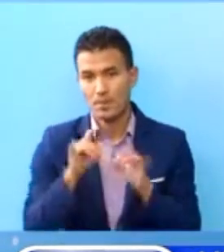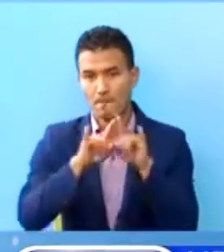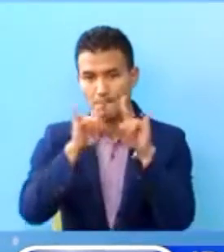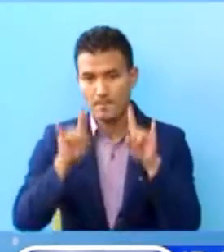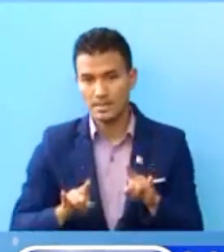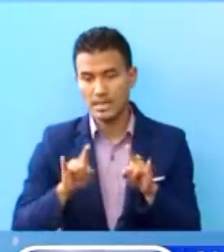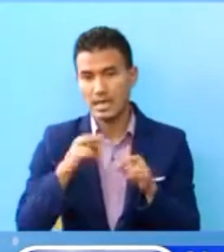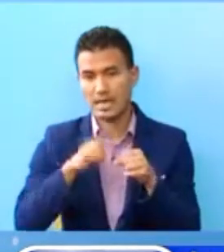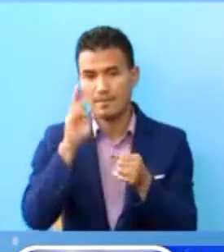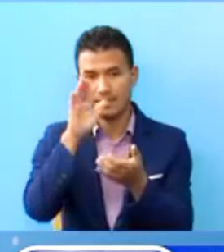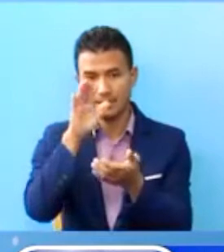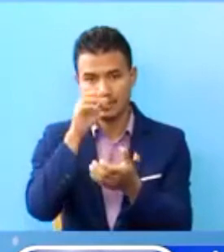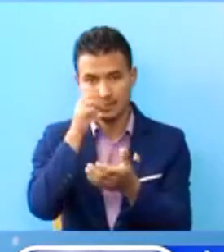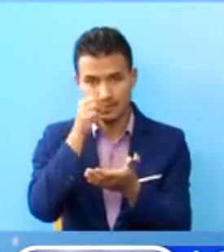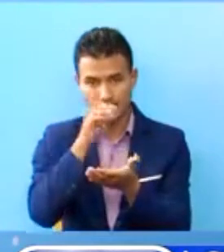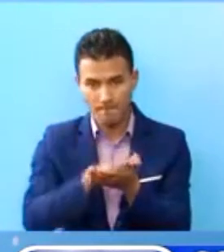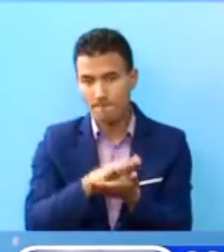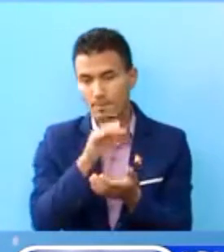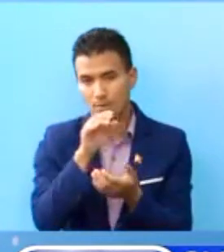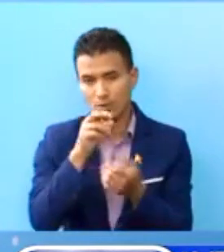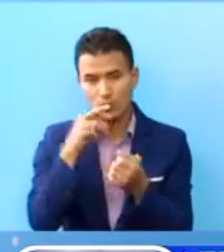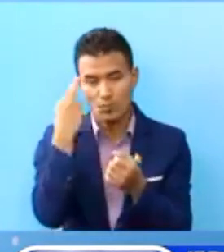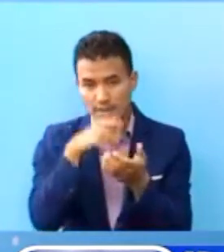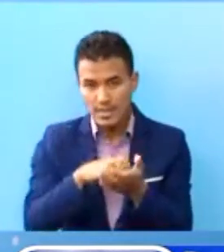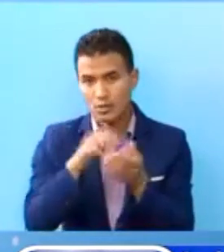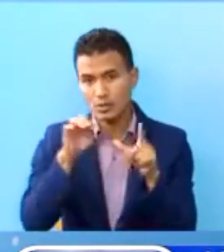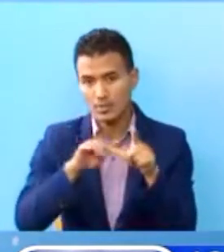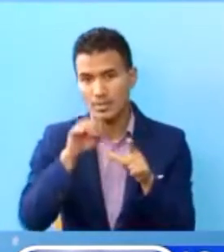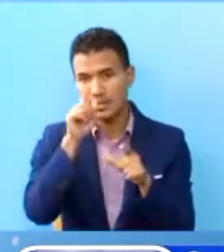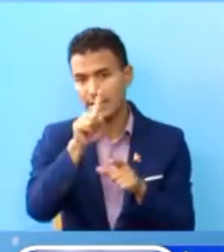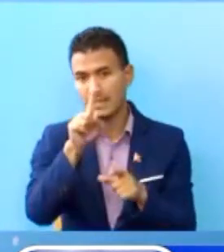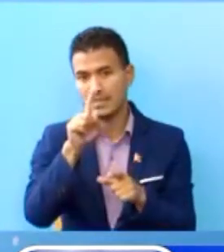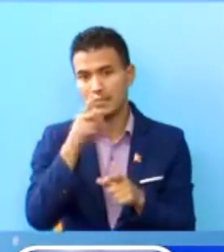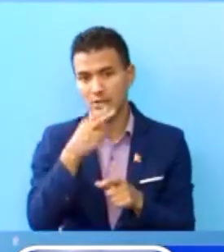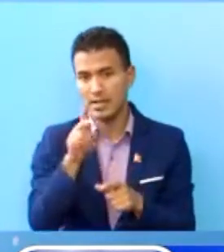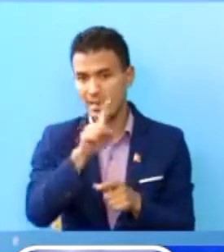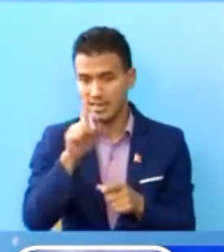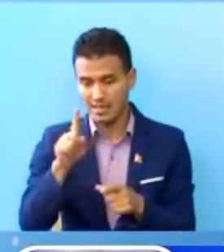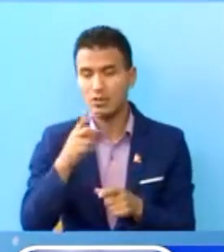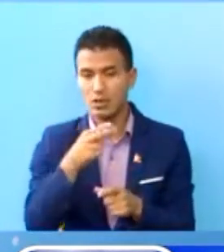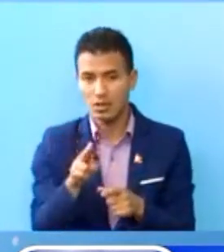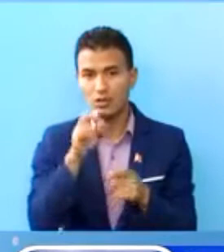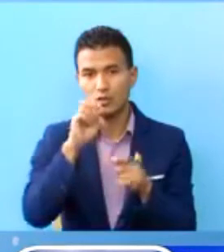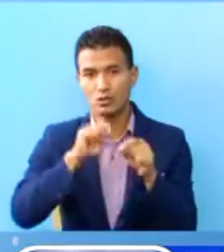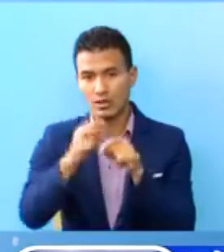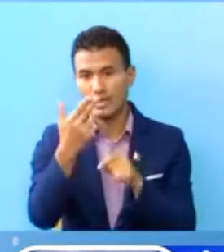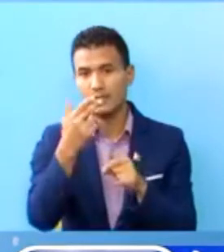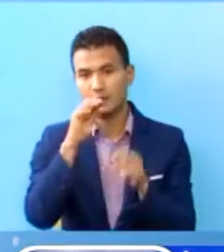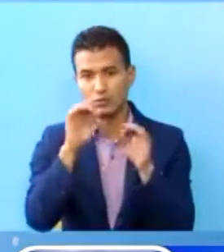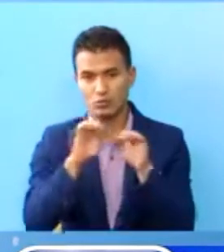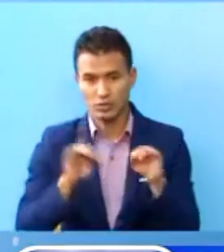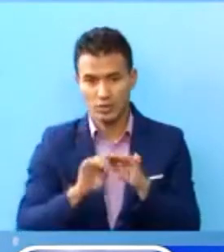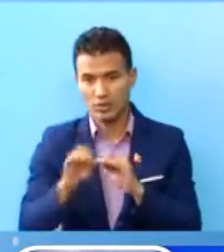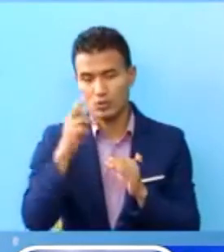पर्सा, रामेछाप, रूपन्देही र सप्तरीका 1-1 जना, सर्लाहीका 3 जना, सुनसरी,